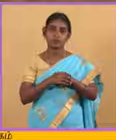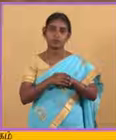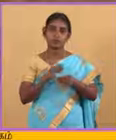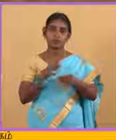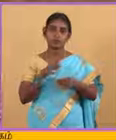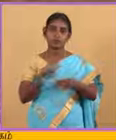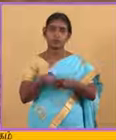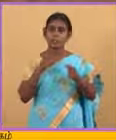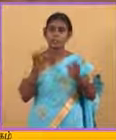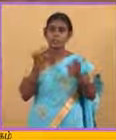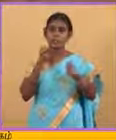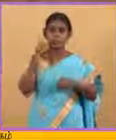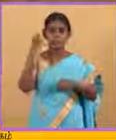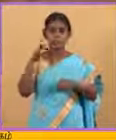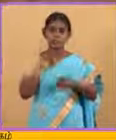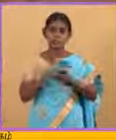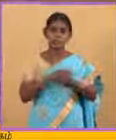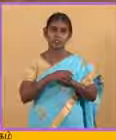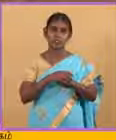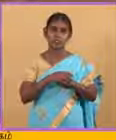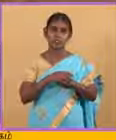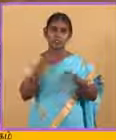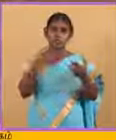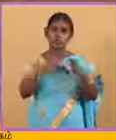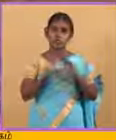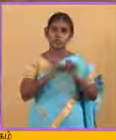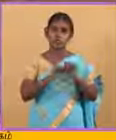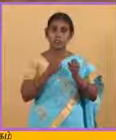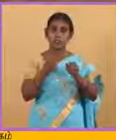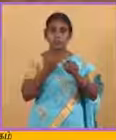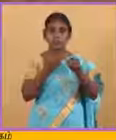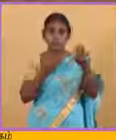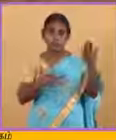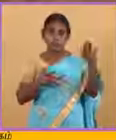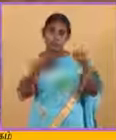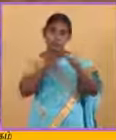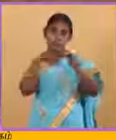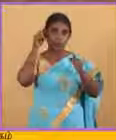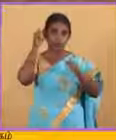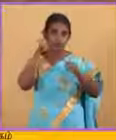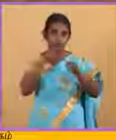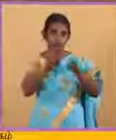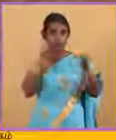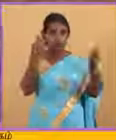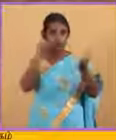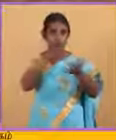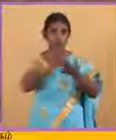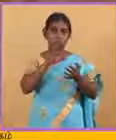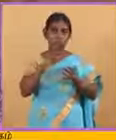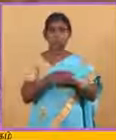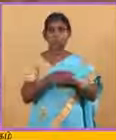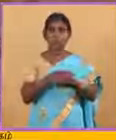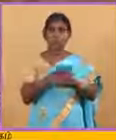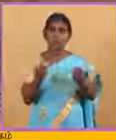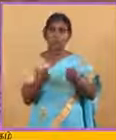அப்படின்னு நீங்கள் கேட்கலாம். செறிவுனா உள்ள என்ன இருக்கும், நிறைய கருத்துக்கள் பொதிஞ்சு கிடக்கு. நம்மளா சொல்கிறோம், குழந்தைங்க இப்போ நீங்கள் பேசிக்கிட்டு இருக்கீங்க,